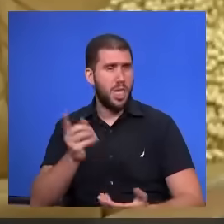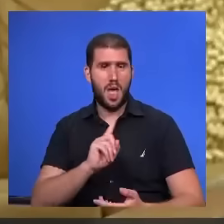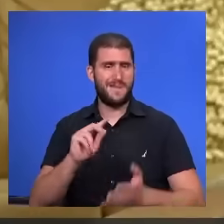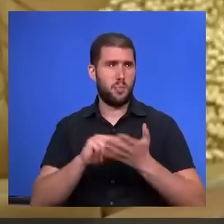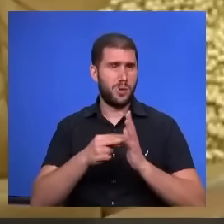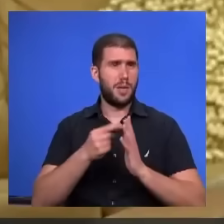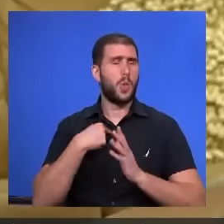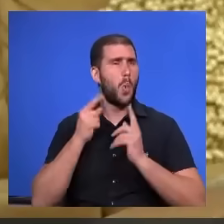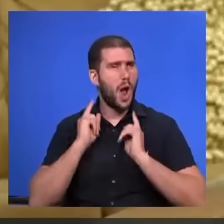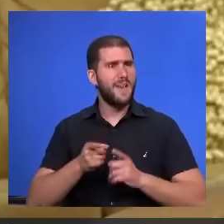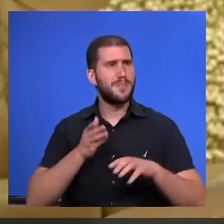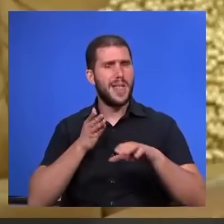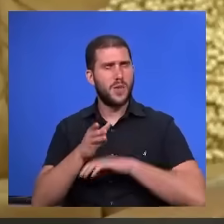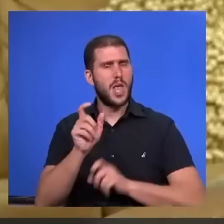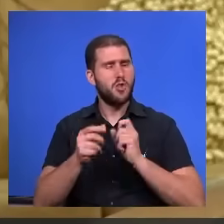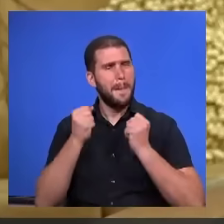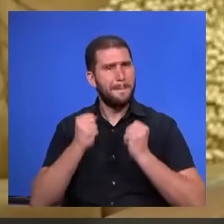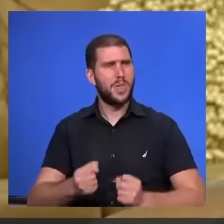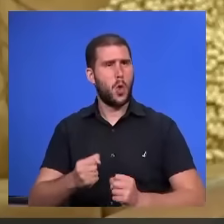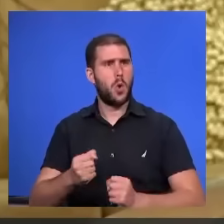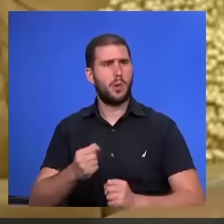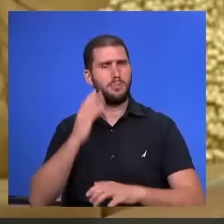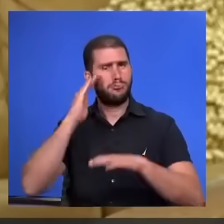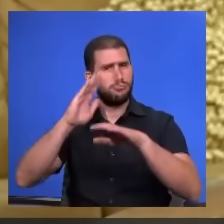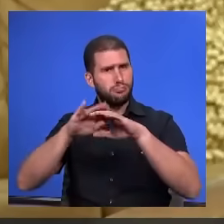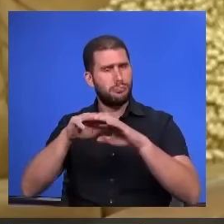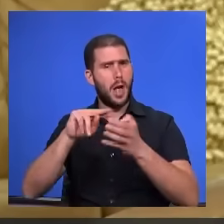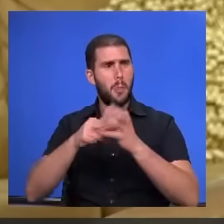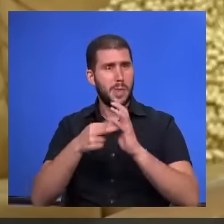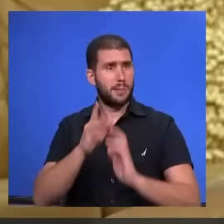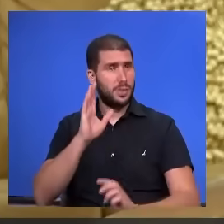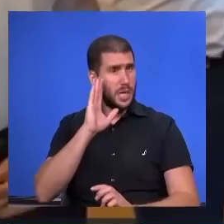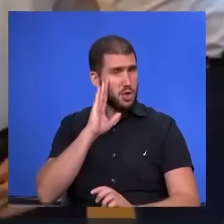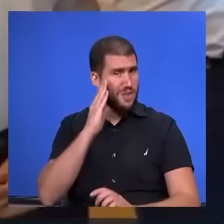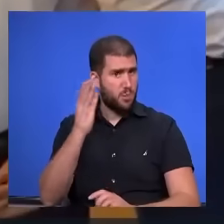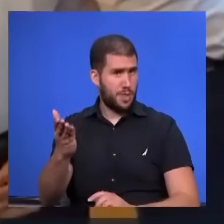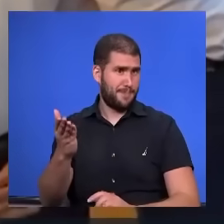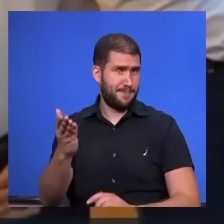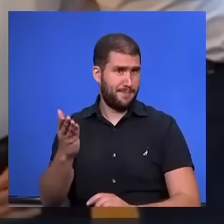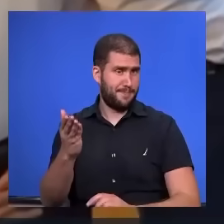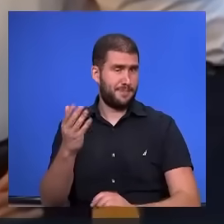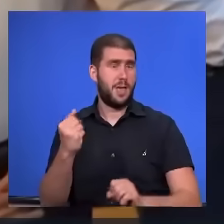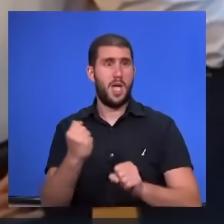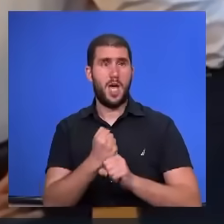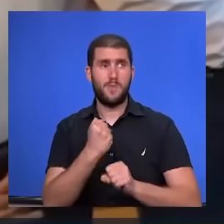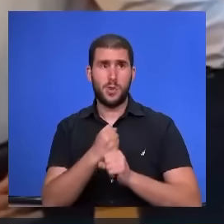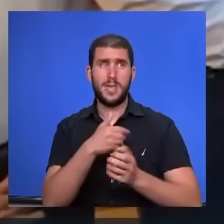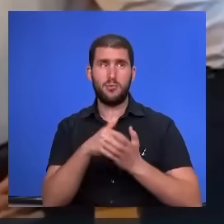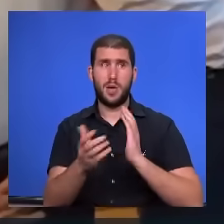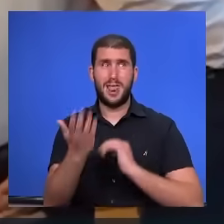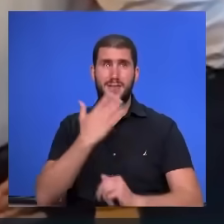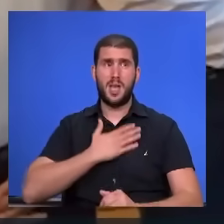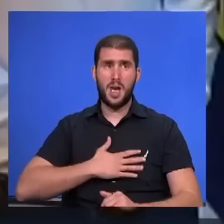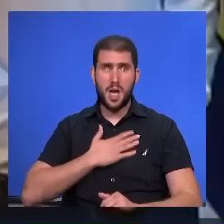אנחנו חייבים לפנות לגורמי הביטחון שיגידו לפוליטיקאים, תקשיבו, תאזינו להם. העבודות יימשכו לפני